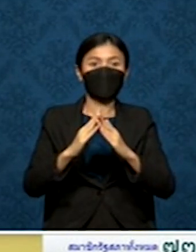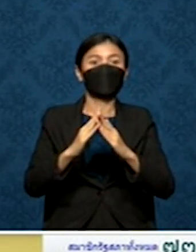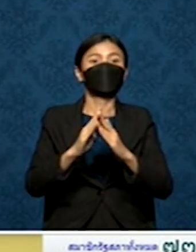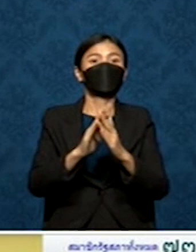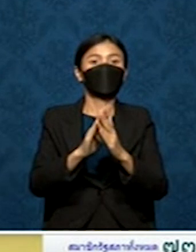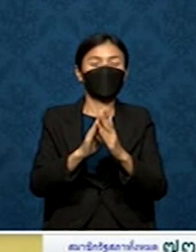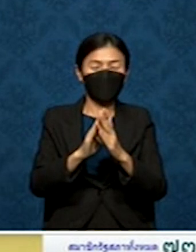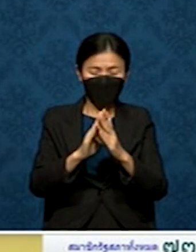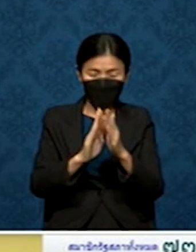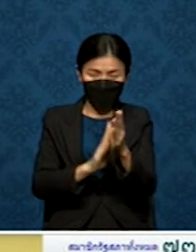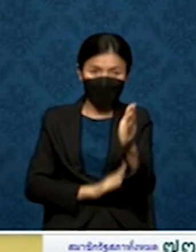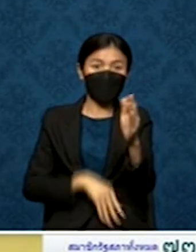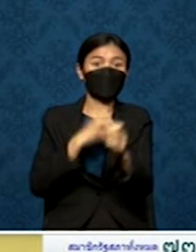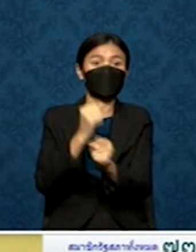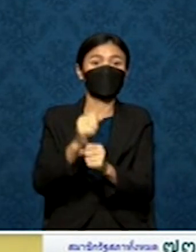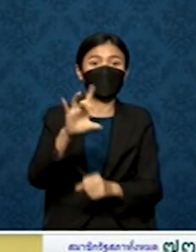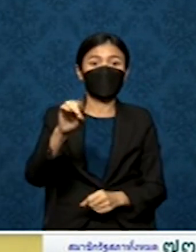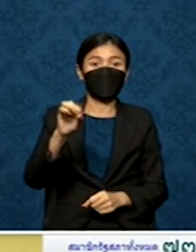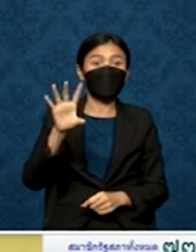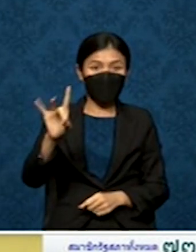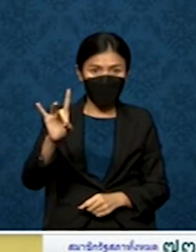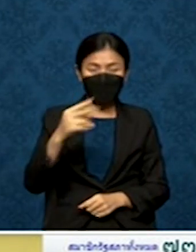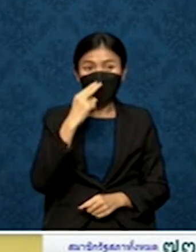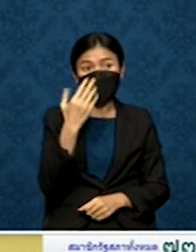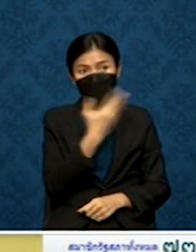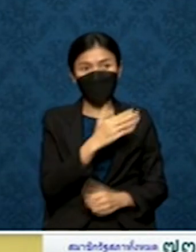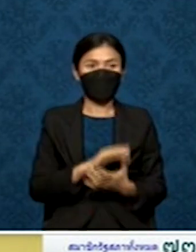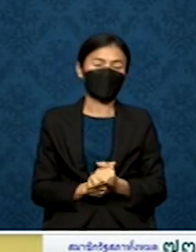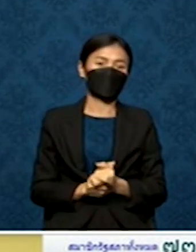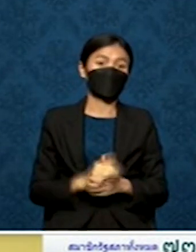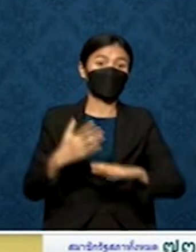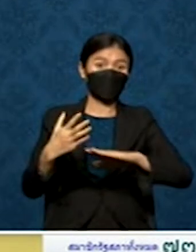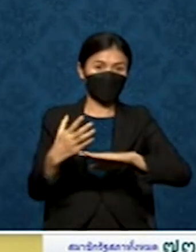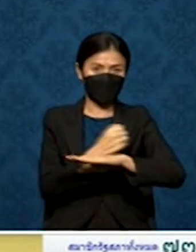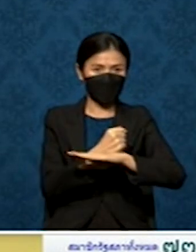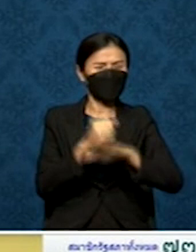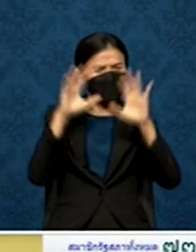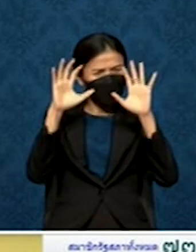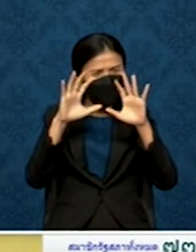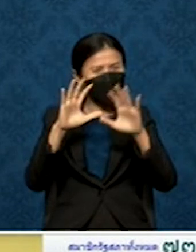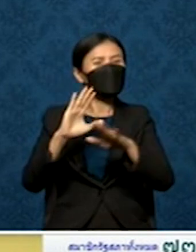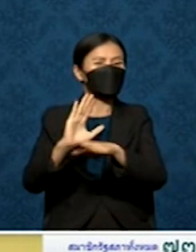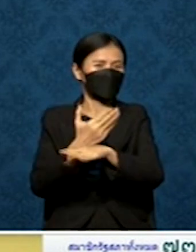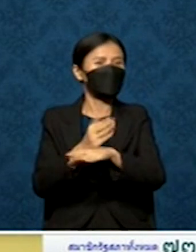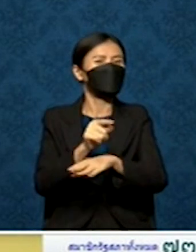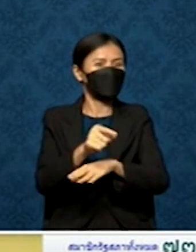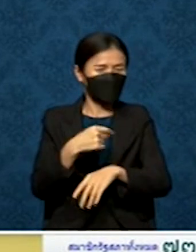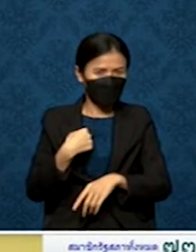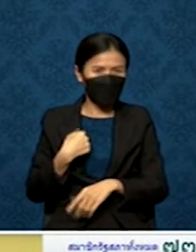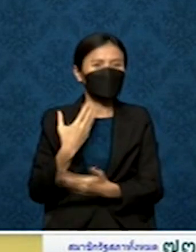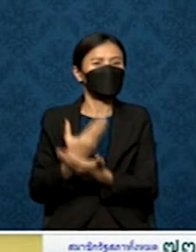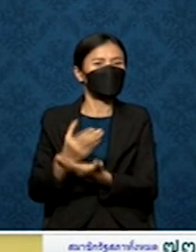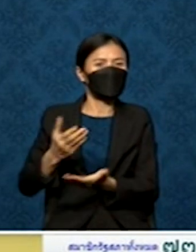88ปีท่านพูดไว้น่าฟังฮะธุรกิจการเมืองมีเงินก็ชนะการ